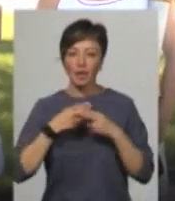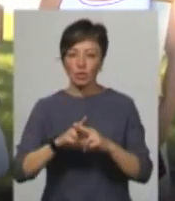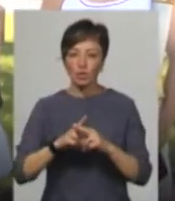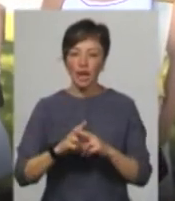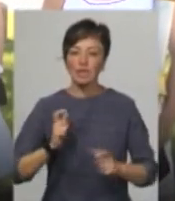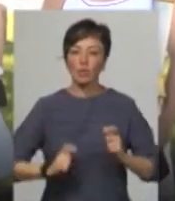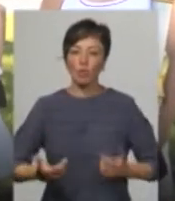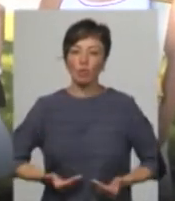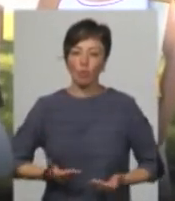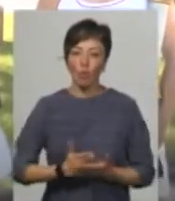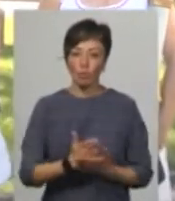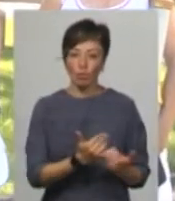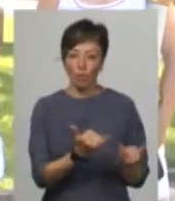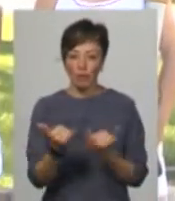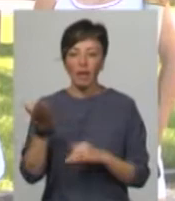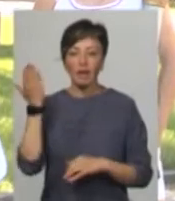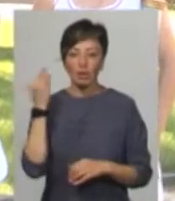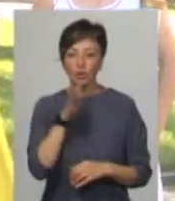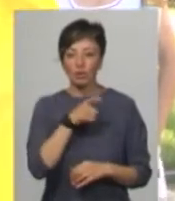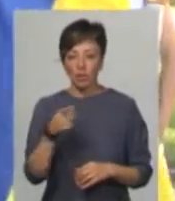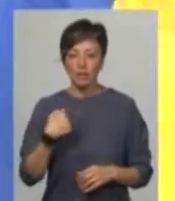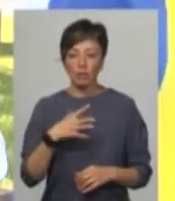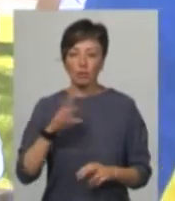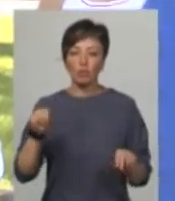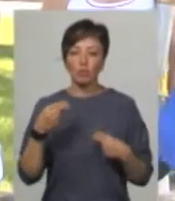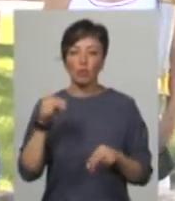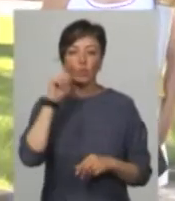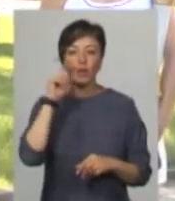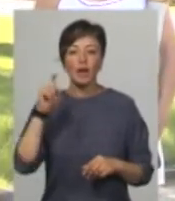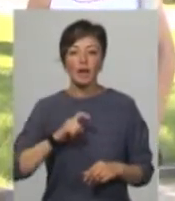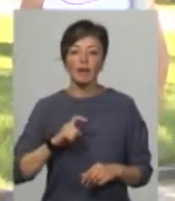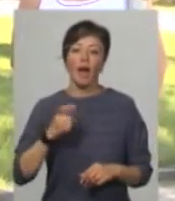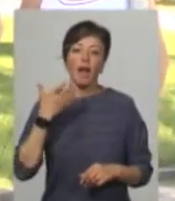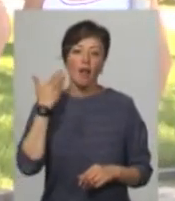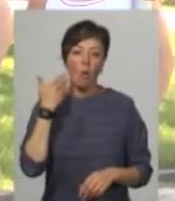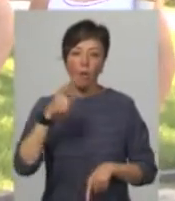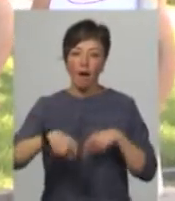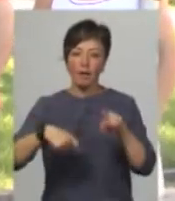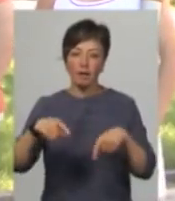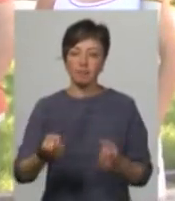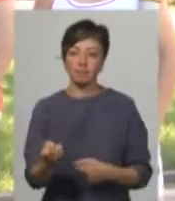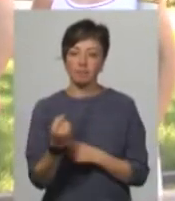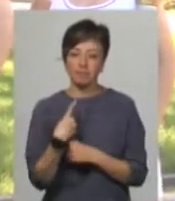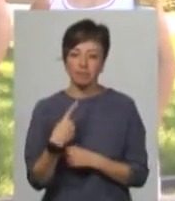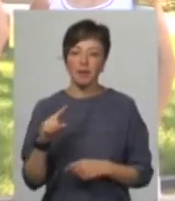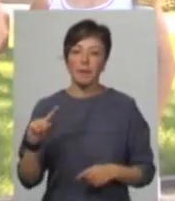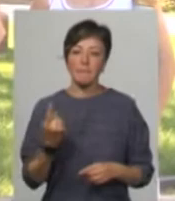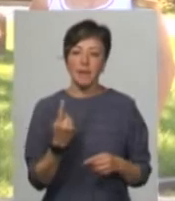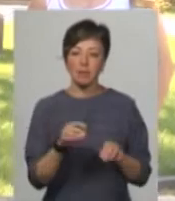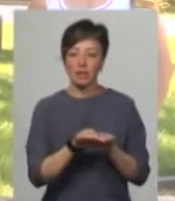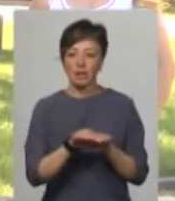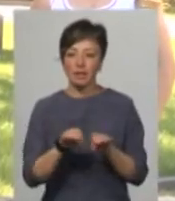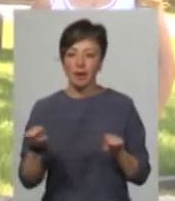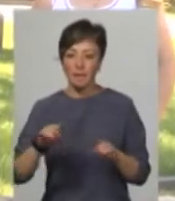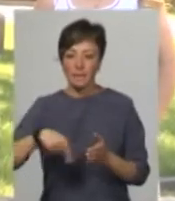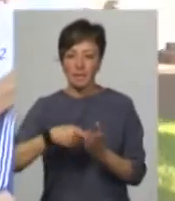побутового обслуговування. На той час чемпіон України з легкої атлетики. Мені доручили перший етап міста Хмельницького – вносити